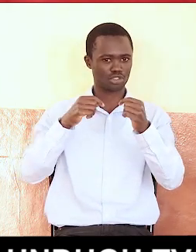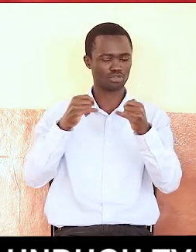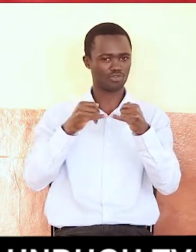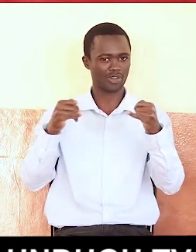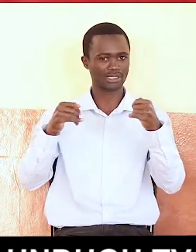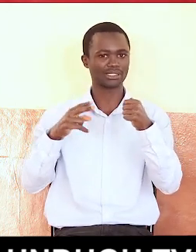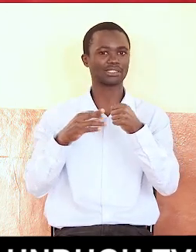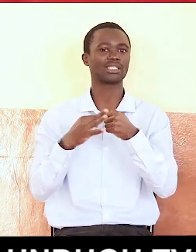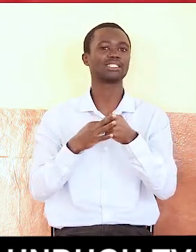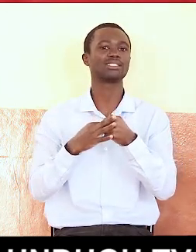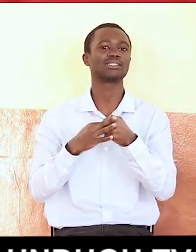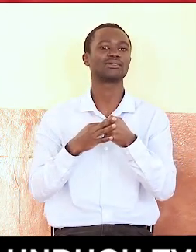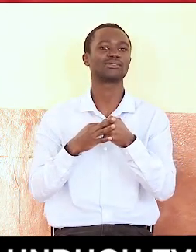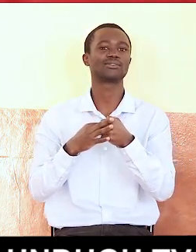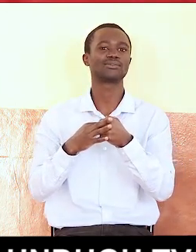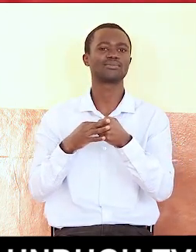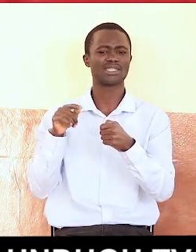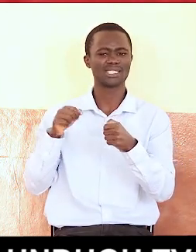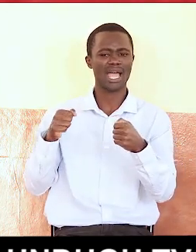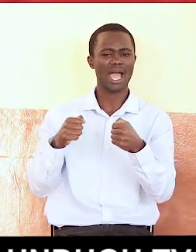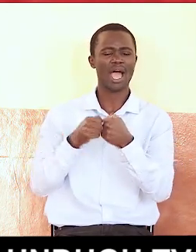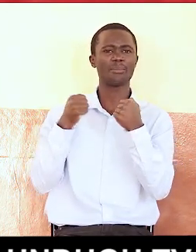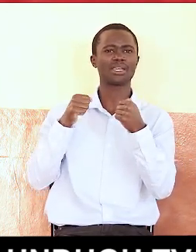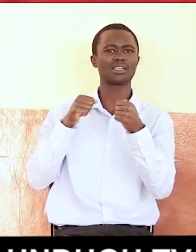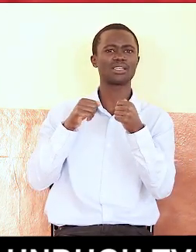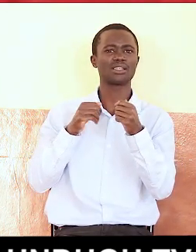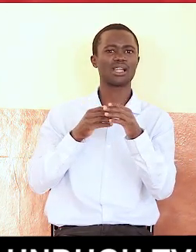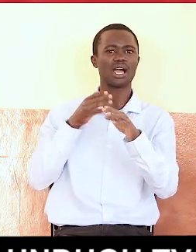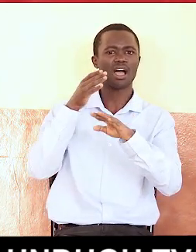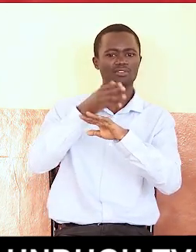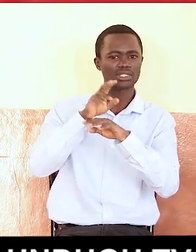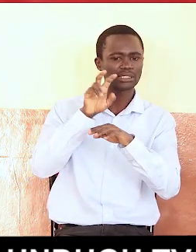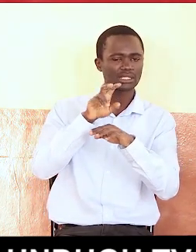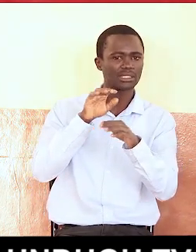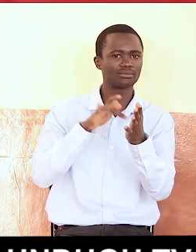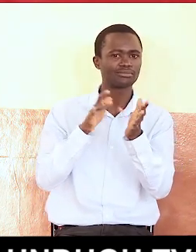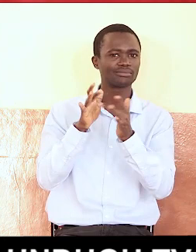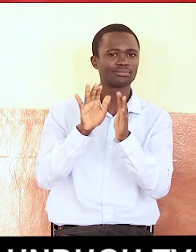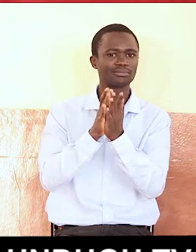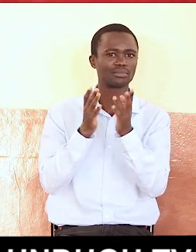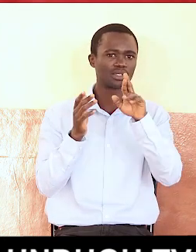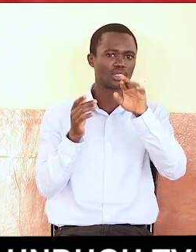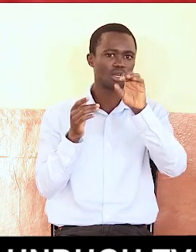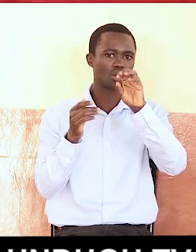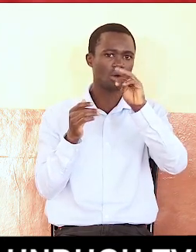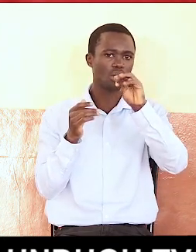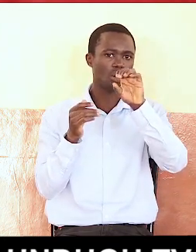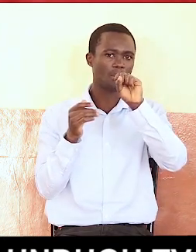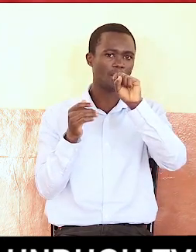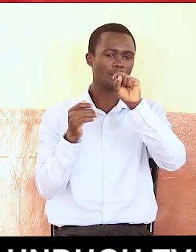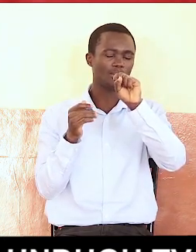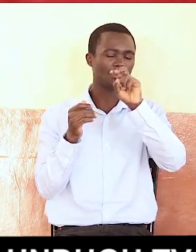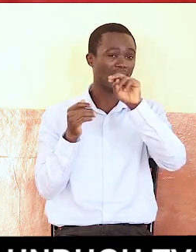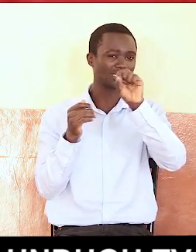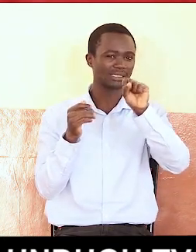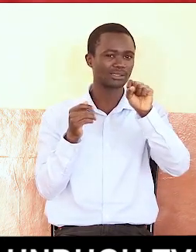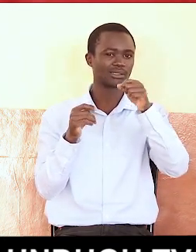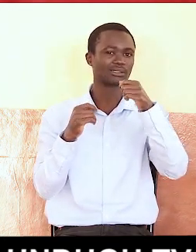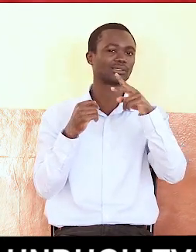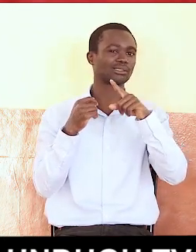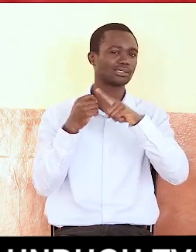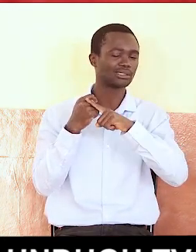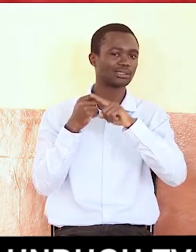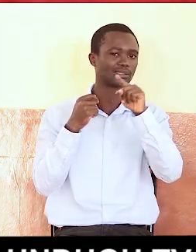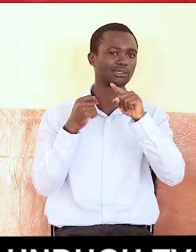Na hii ni baada ya tukiangalia Warumi 6 na mstari wa 6. Chanzo cha